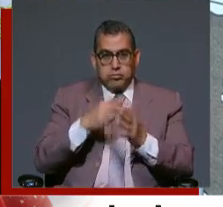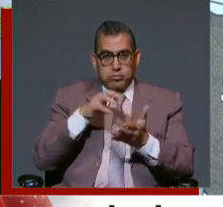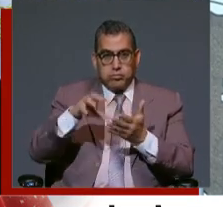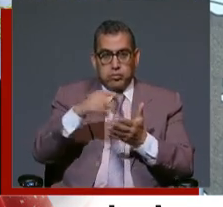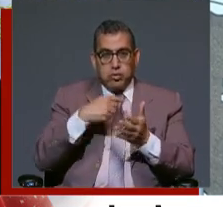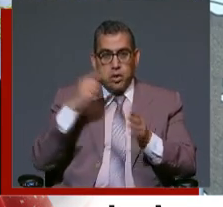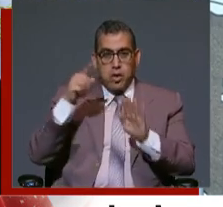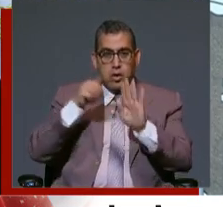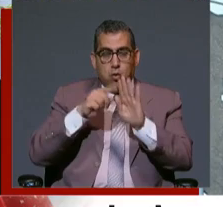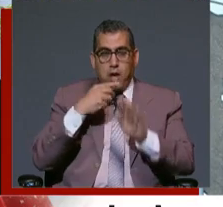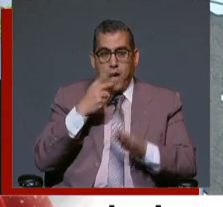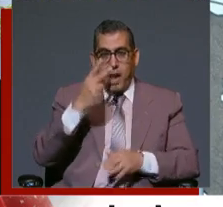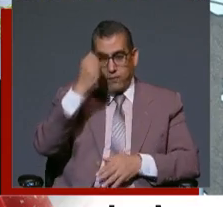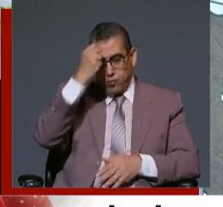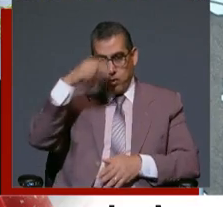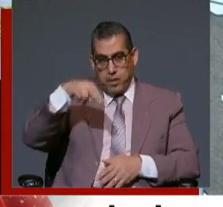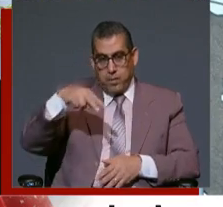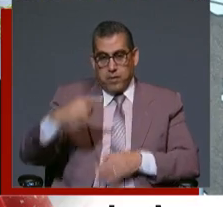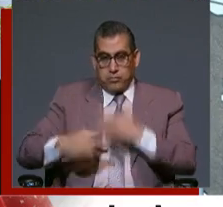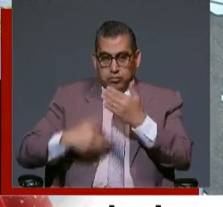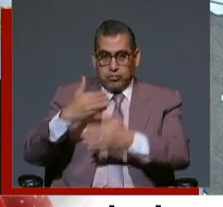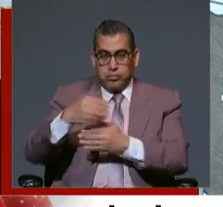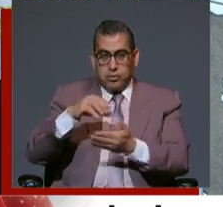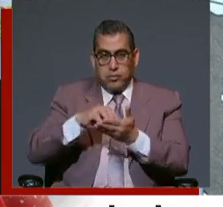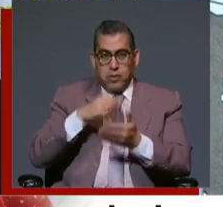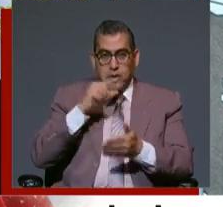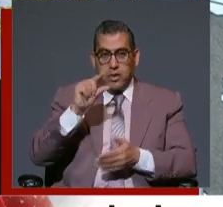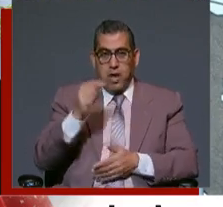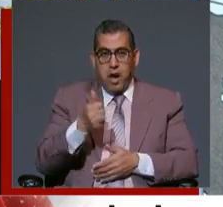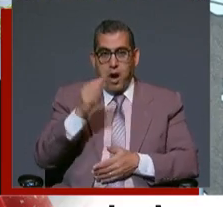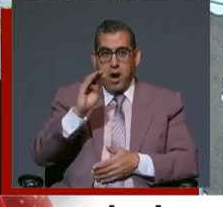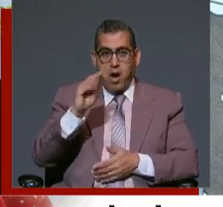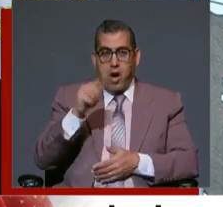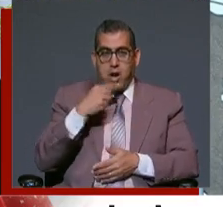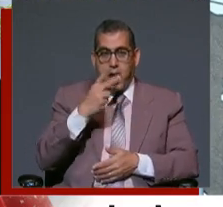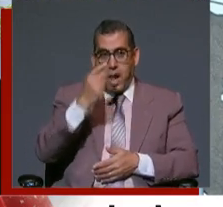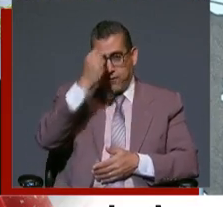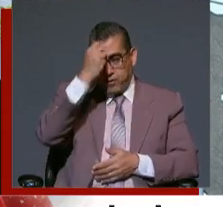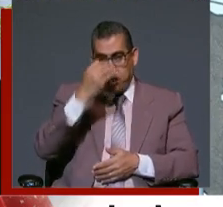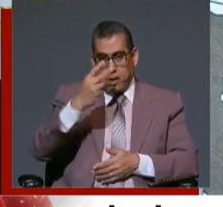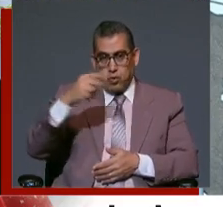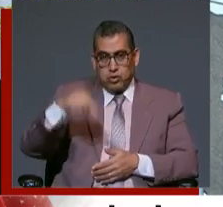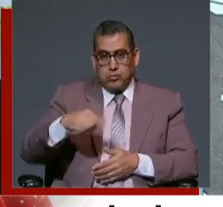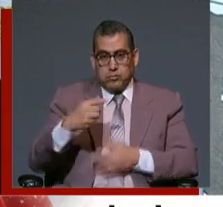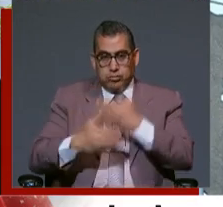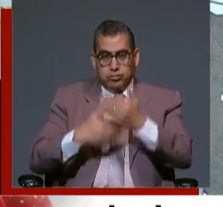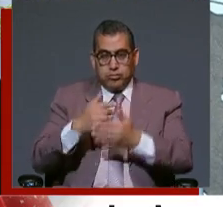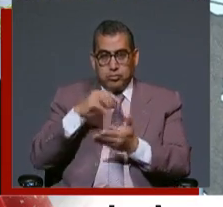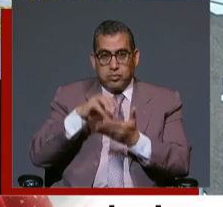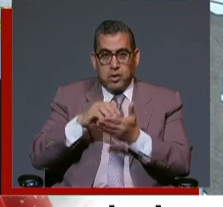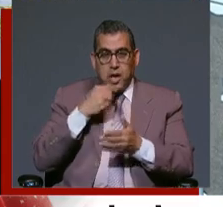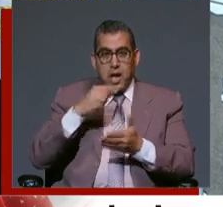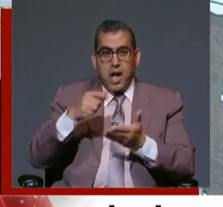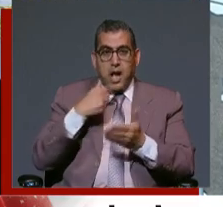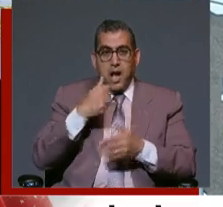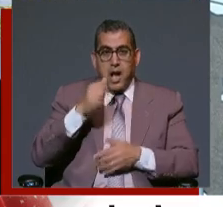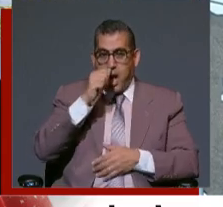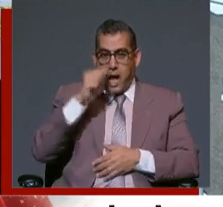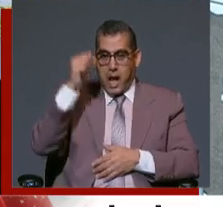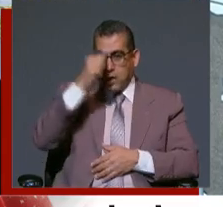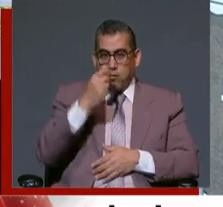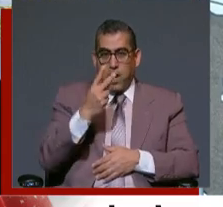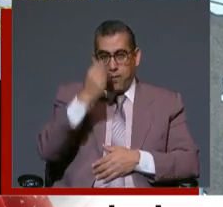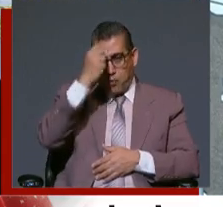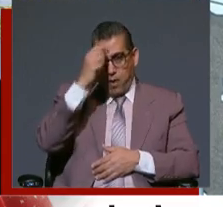في 2008 إلى داكار في 2023 عبورا بأديس أبابا في 2015 وباريس